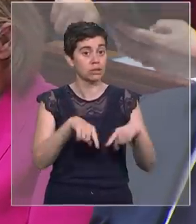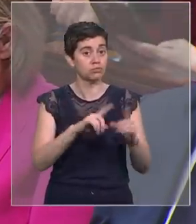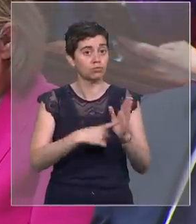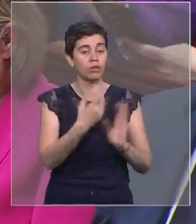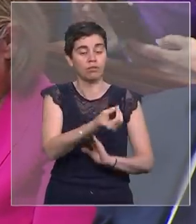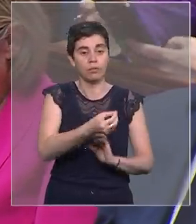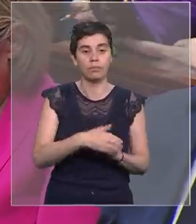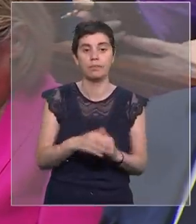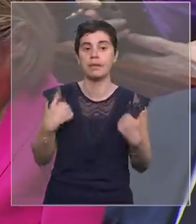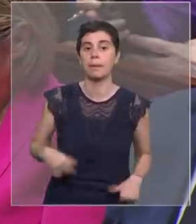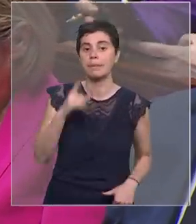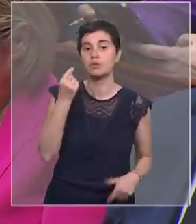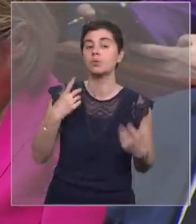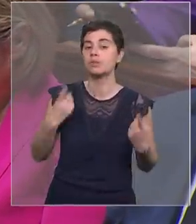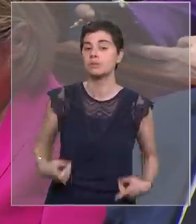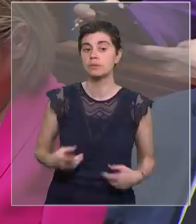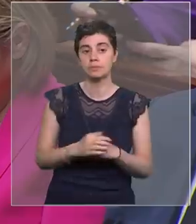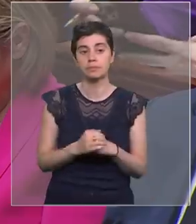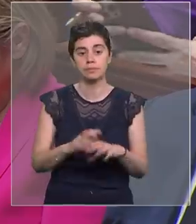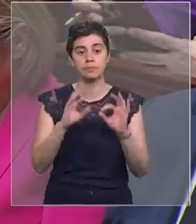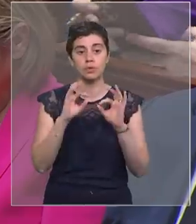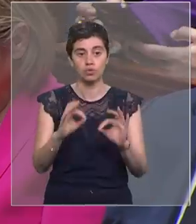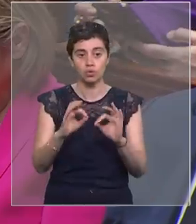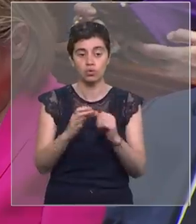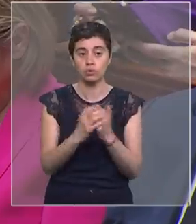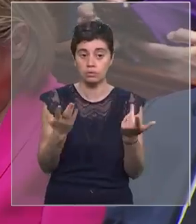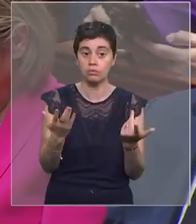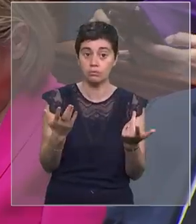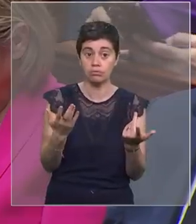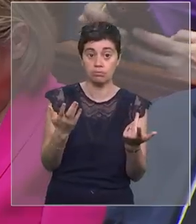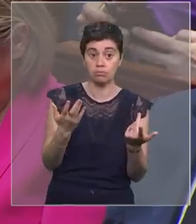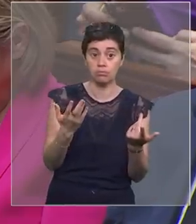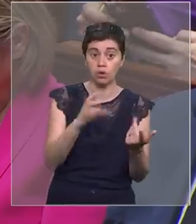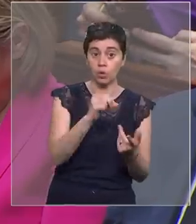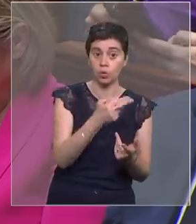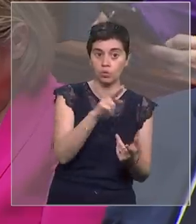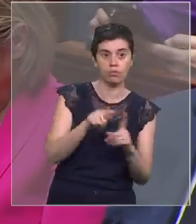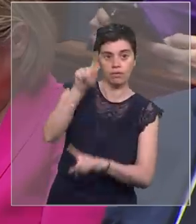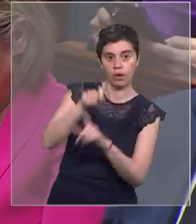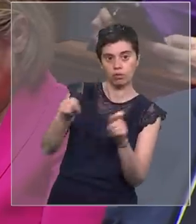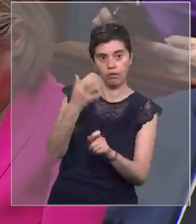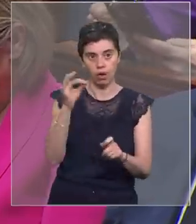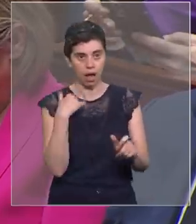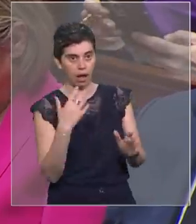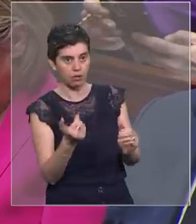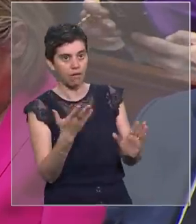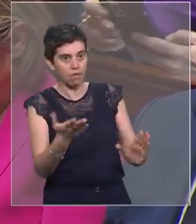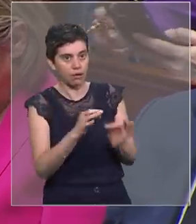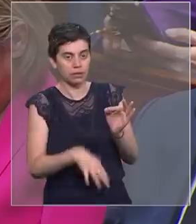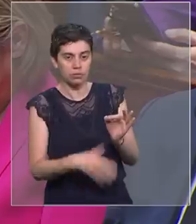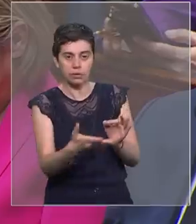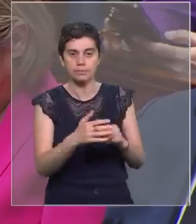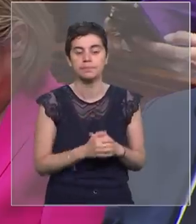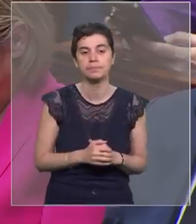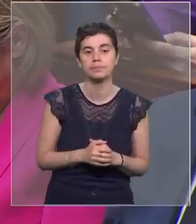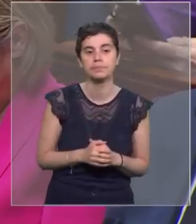députés. Le gouvernement français était très attendu par cette évaluation de la France sur le respect des droits des enfants devant le comité de l'ONU.